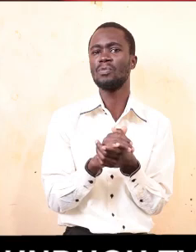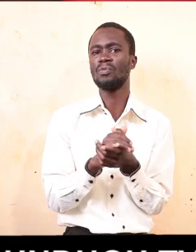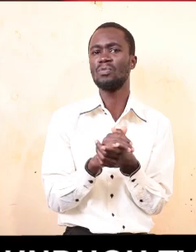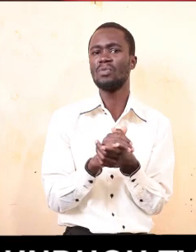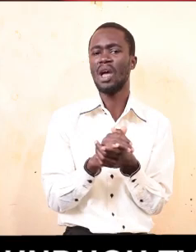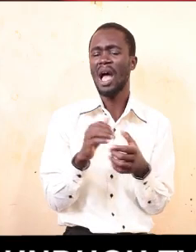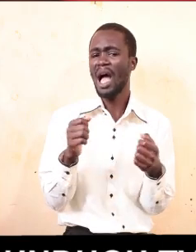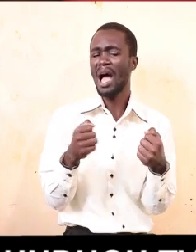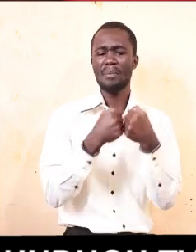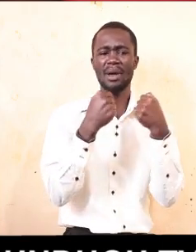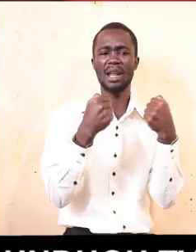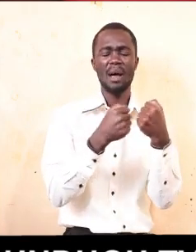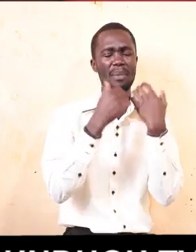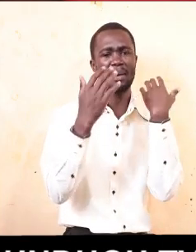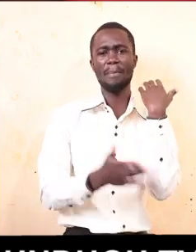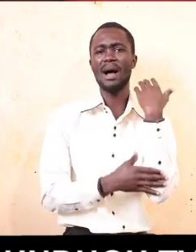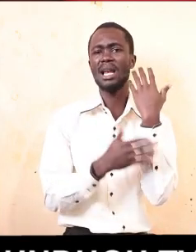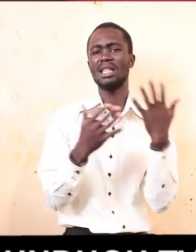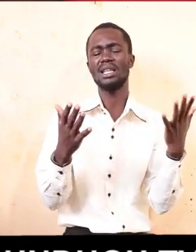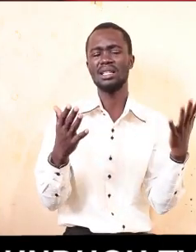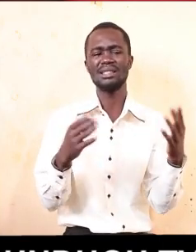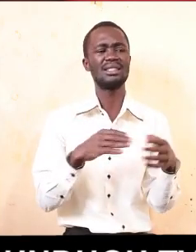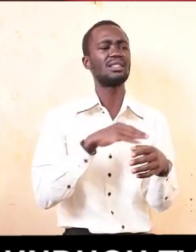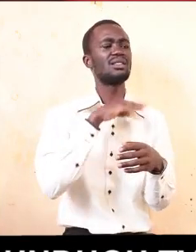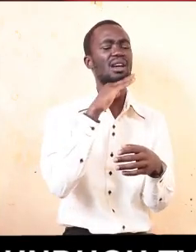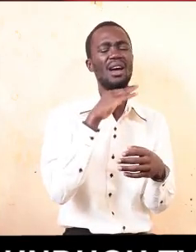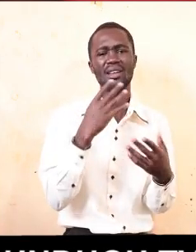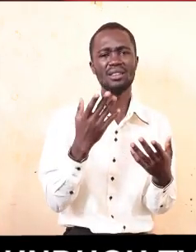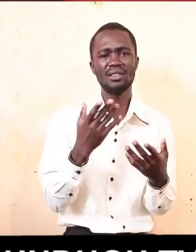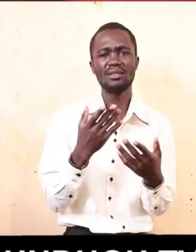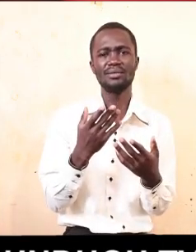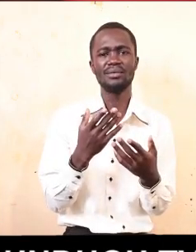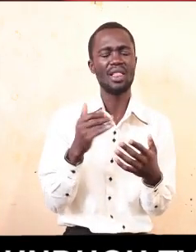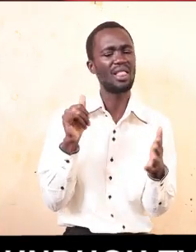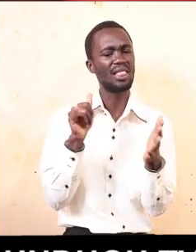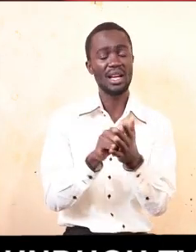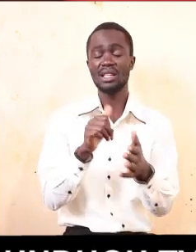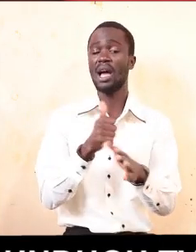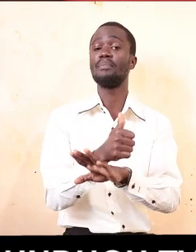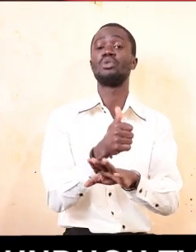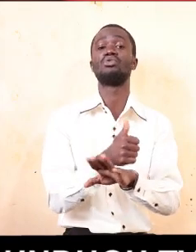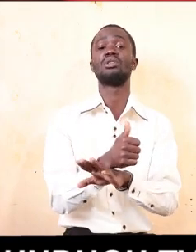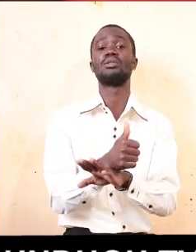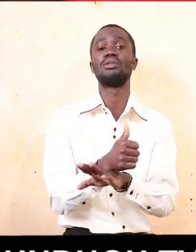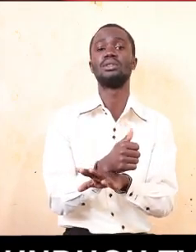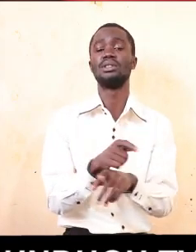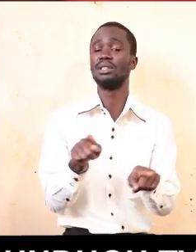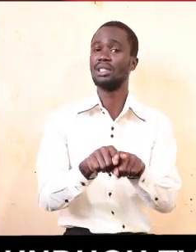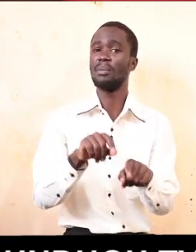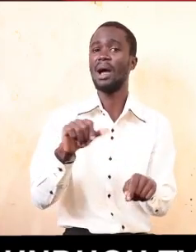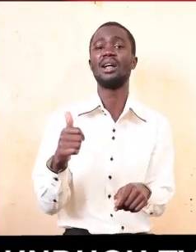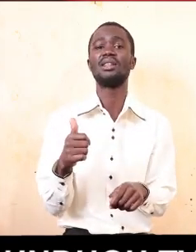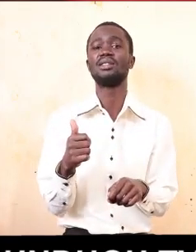walifanywa mambo mabaya, wakauawa. Hiyo ni dhuluma. Na wengine